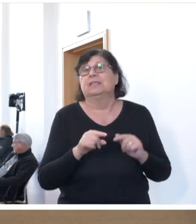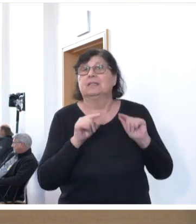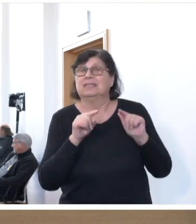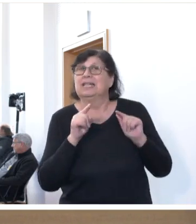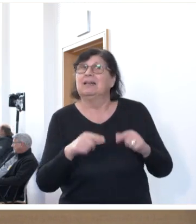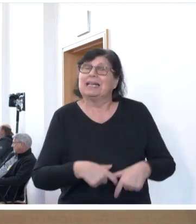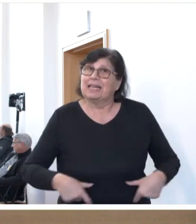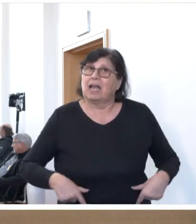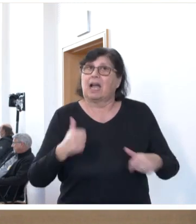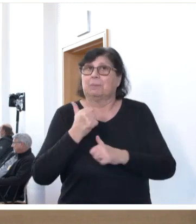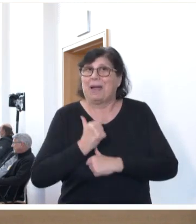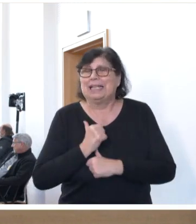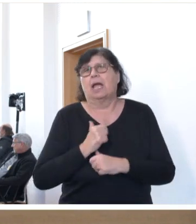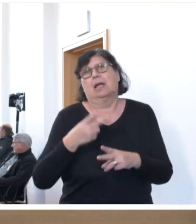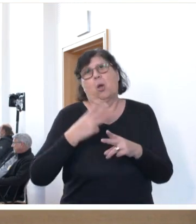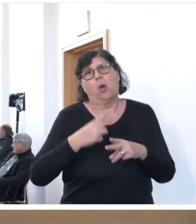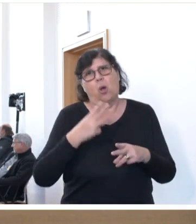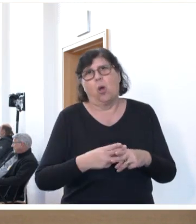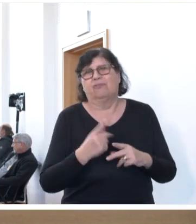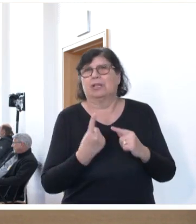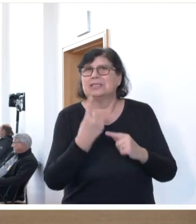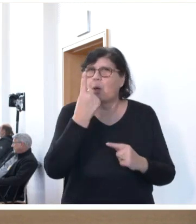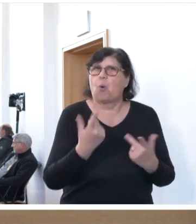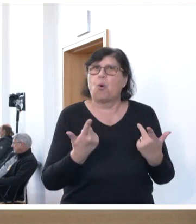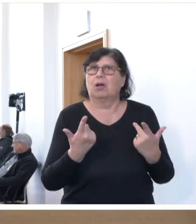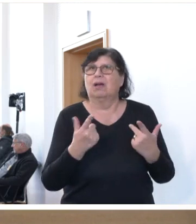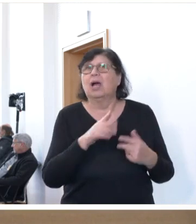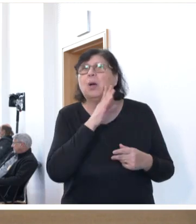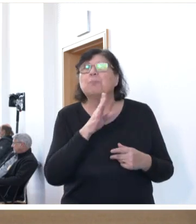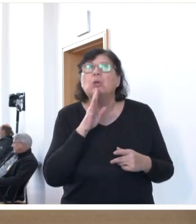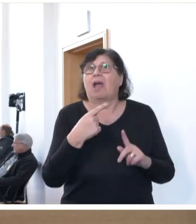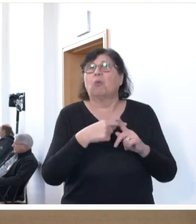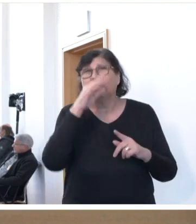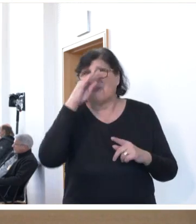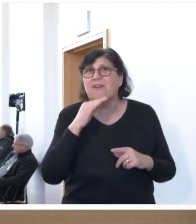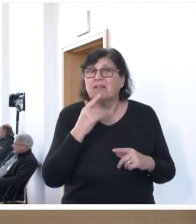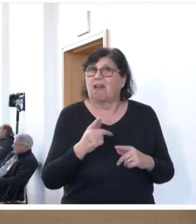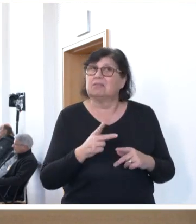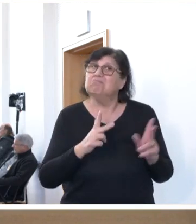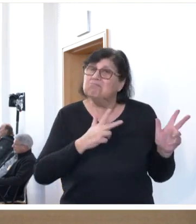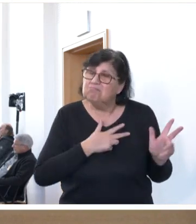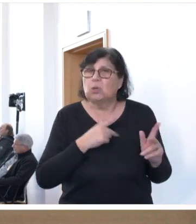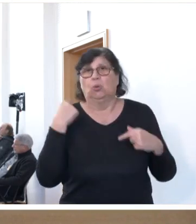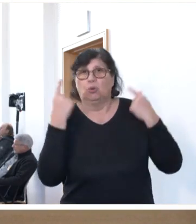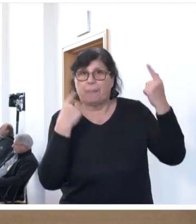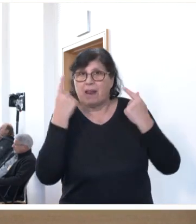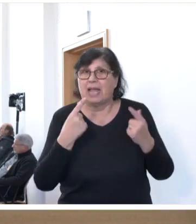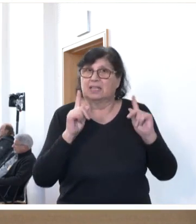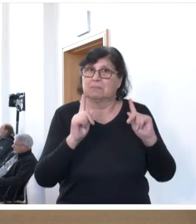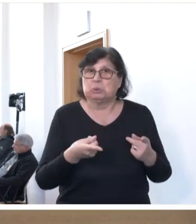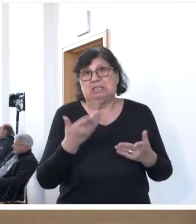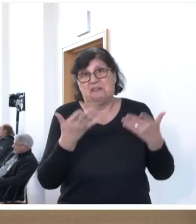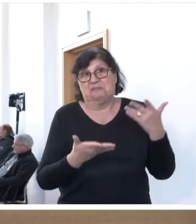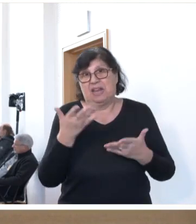die Kita-Beiträge leider häufig noch so hoch sind, dass sich Mütter und Väter tatsächlich überlegen müssen, ob es sich für sie